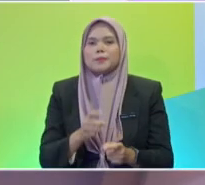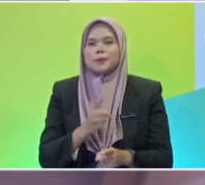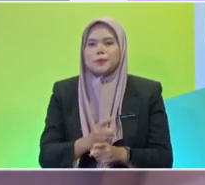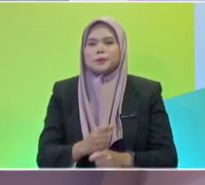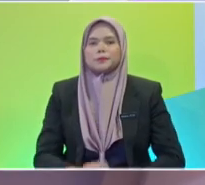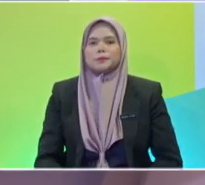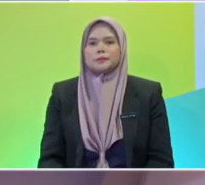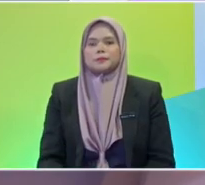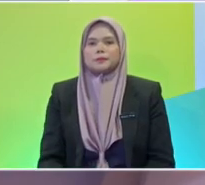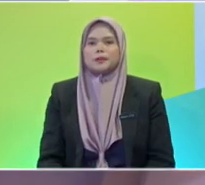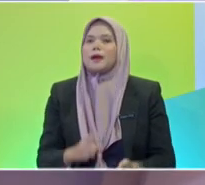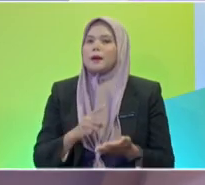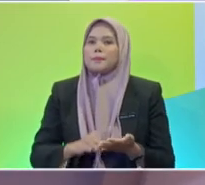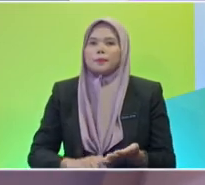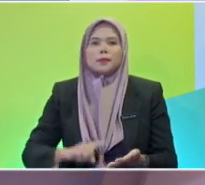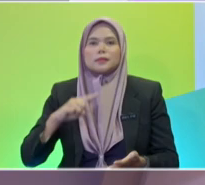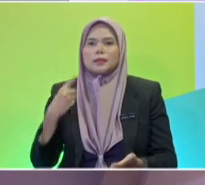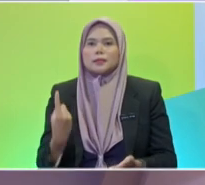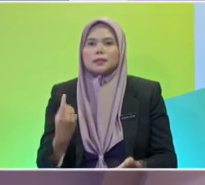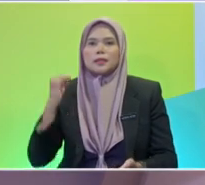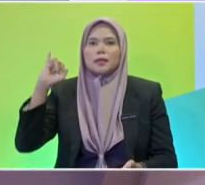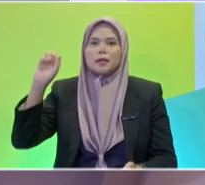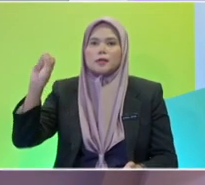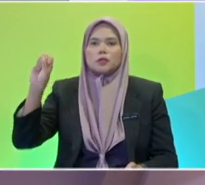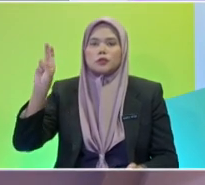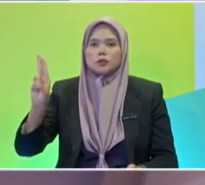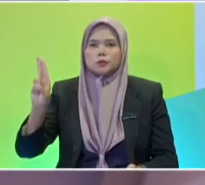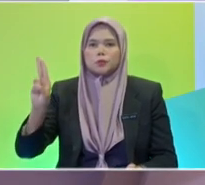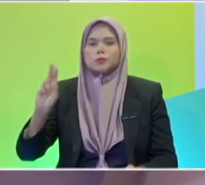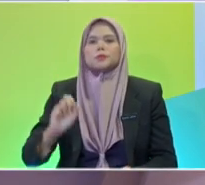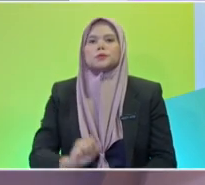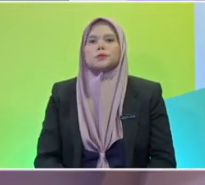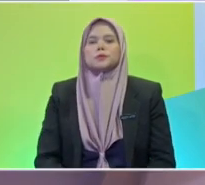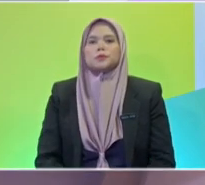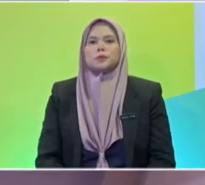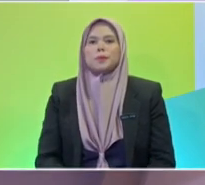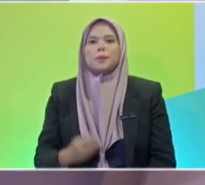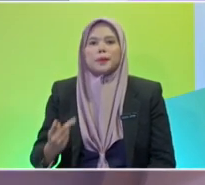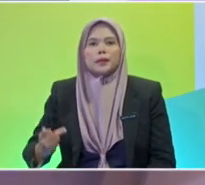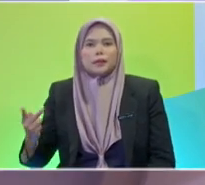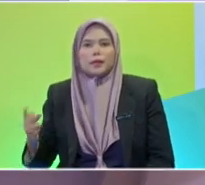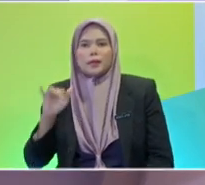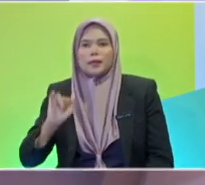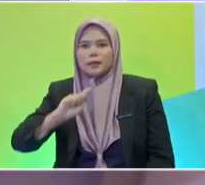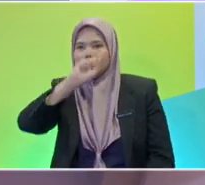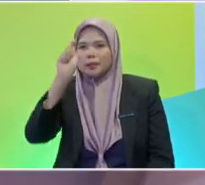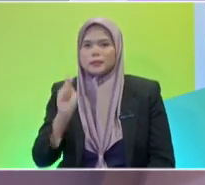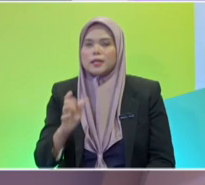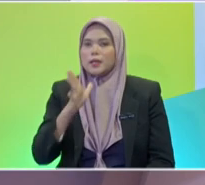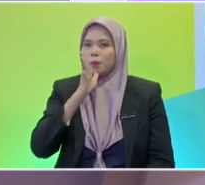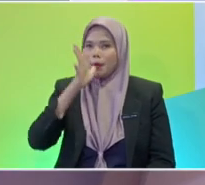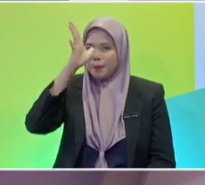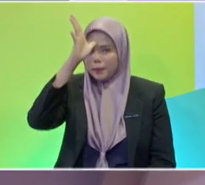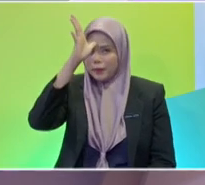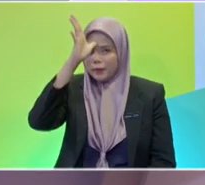apa saja isu hapus sahaja pekara yang ditanya oleh ibu bapak ataupun